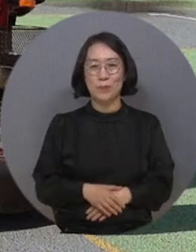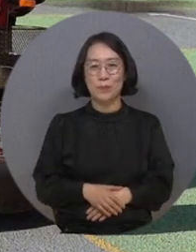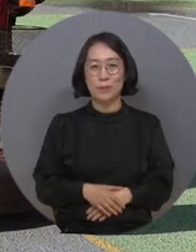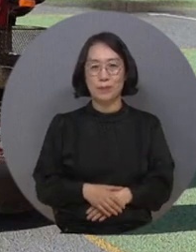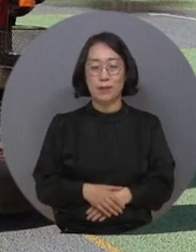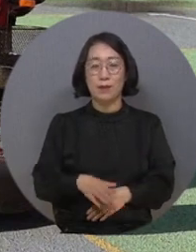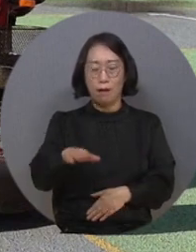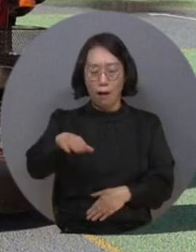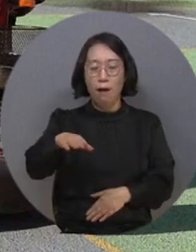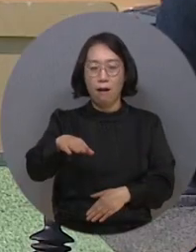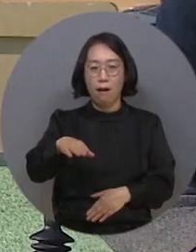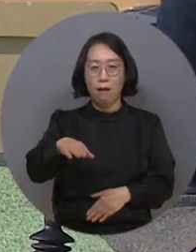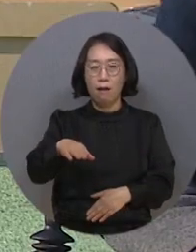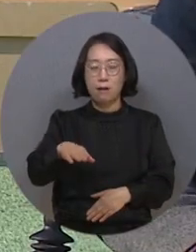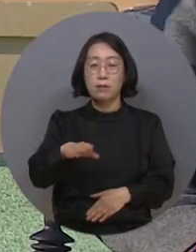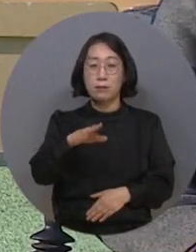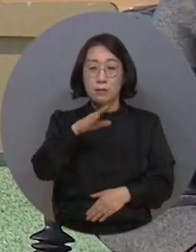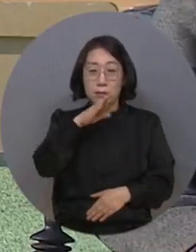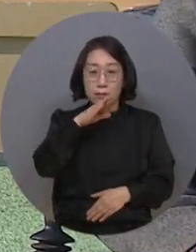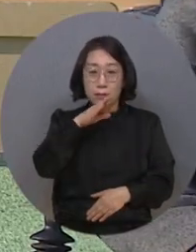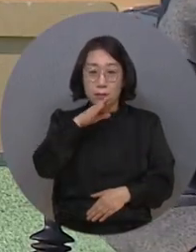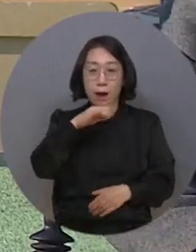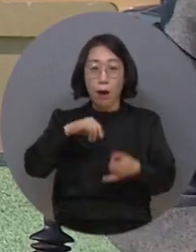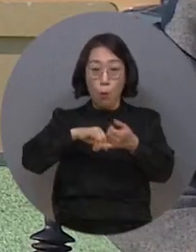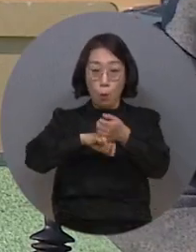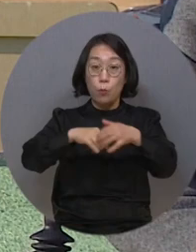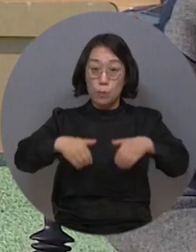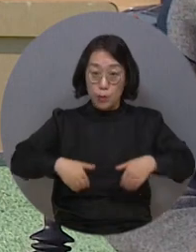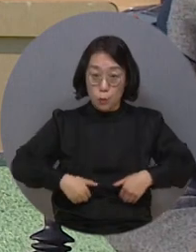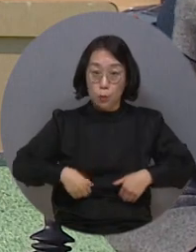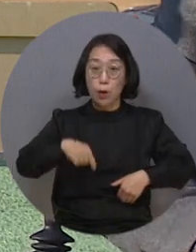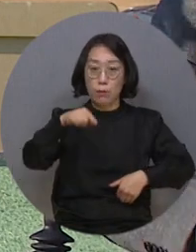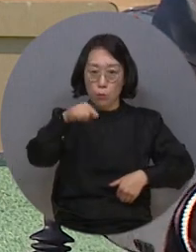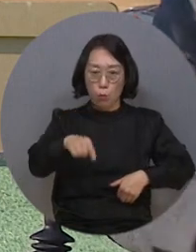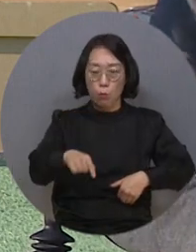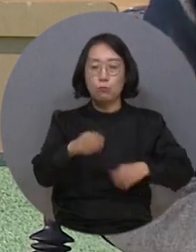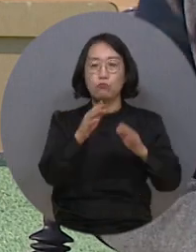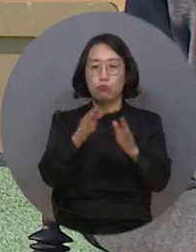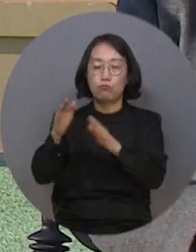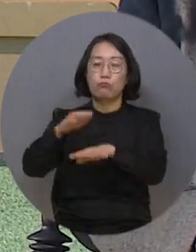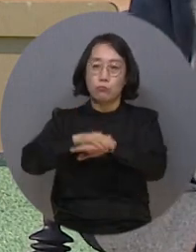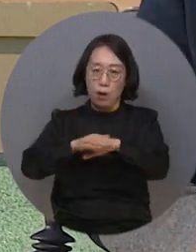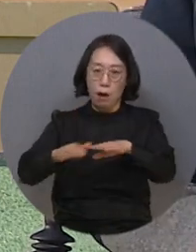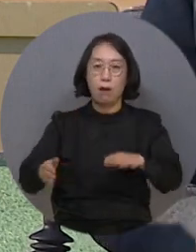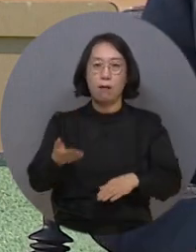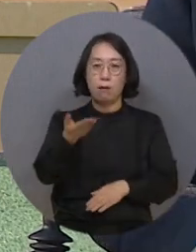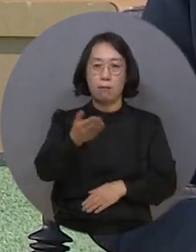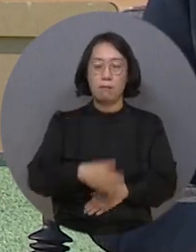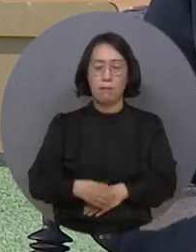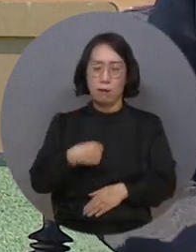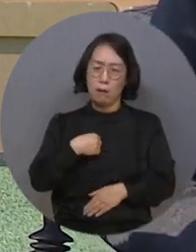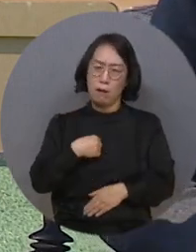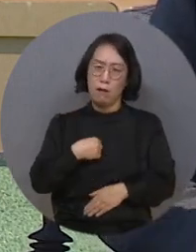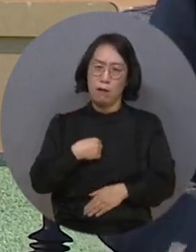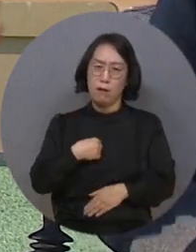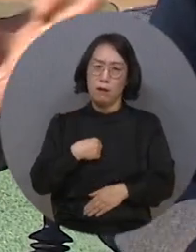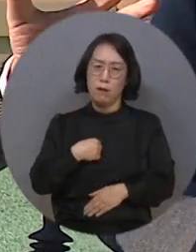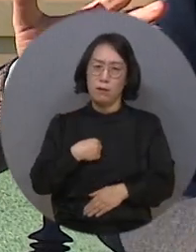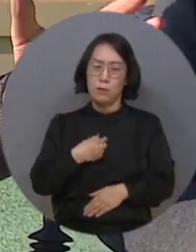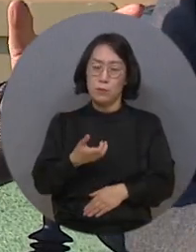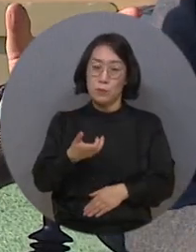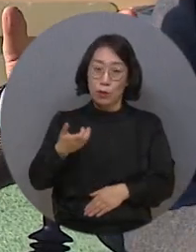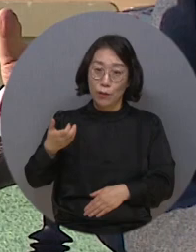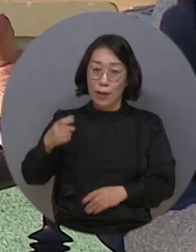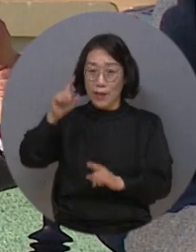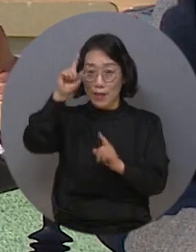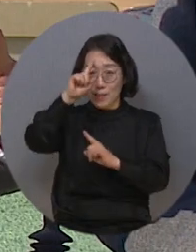아니, 그만큼 네. 필요성이 있는 거를 예, 예. 예, 것 같아요. 예. 자, 그러면 제가 사실은 이제 그 좀